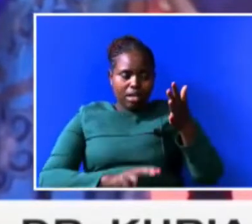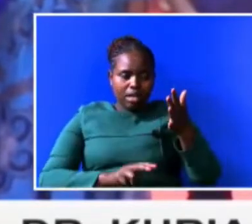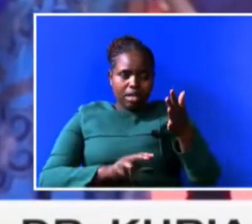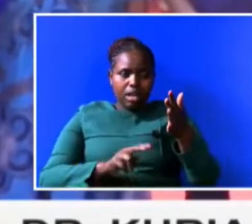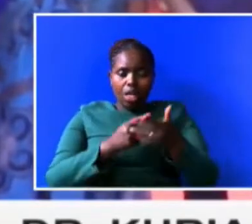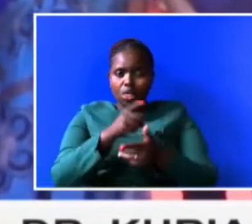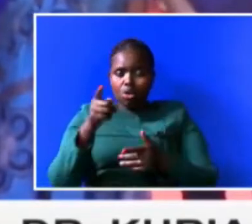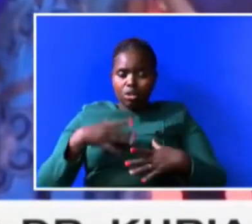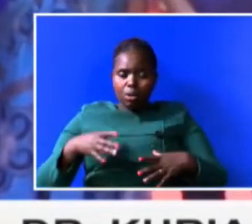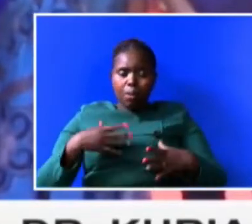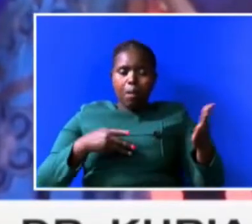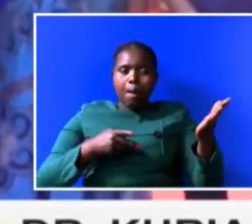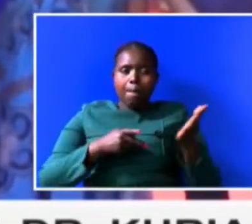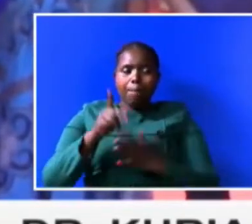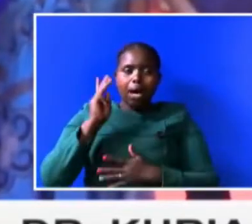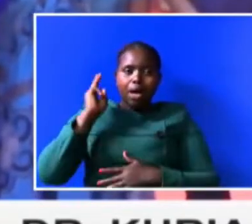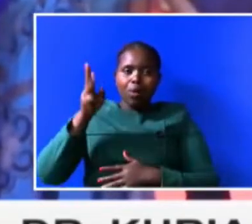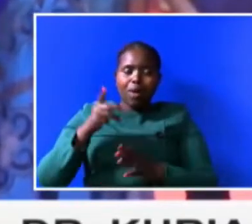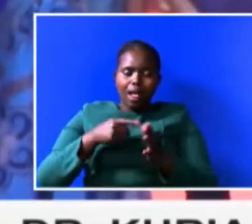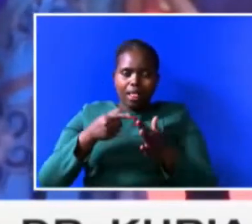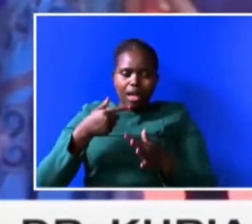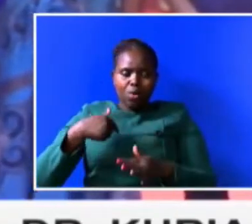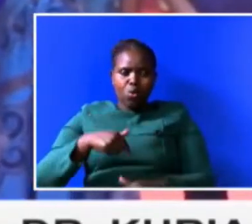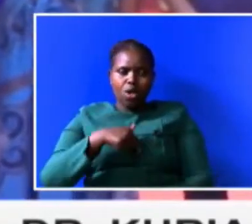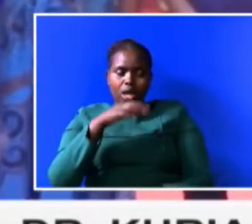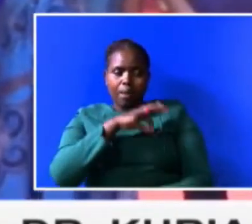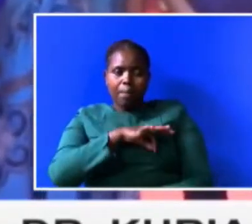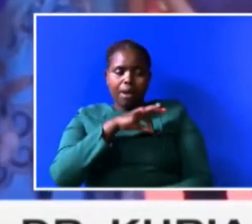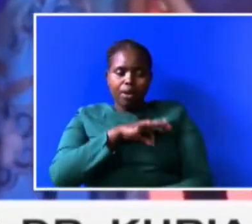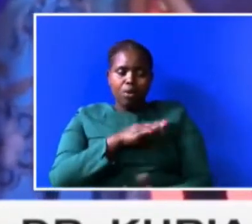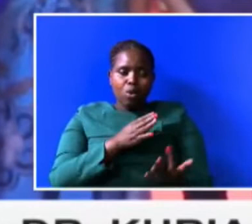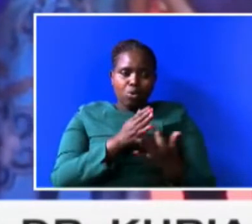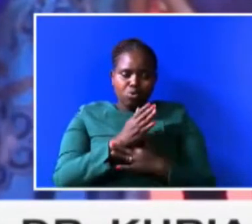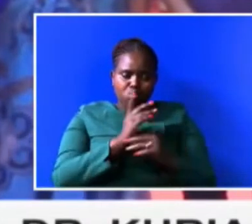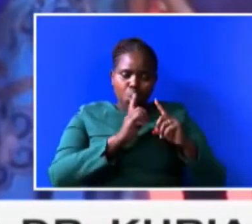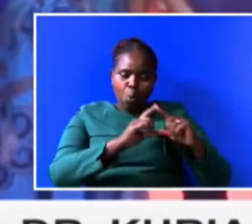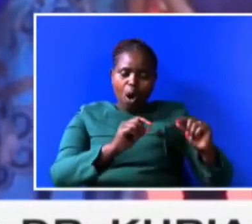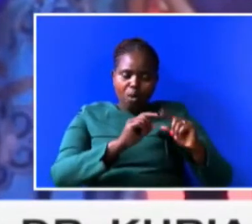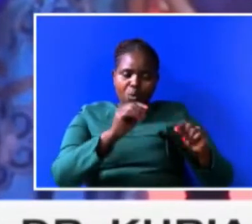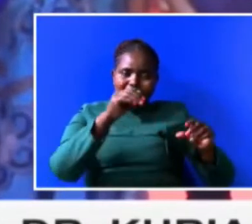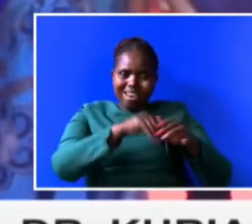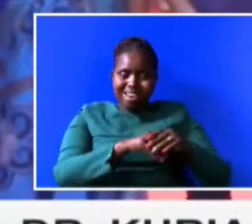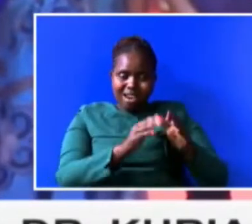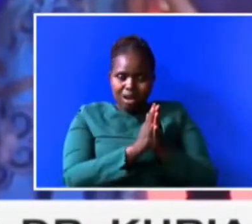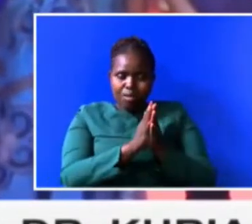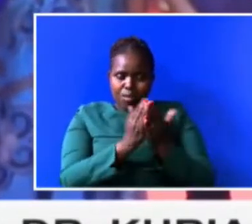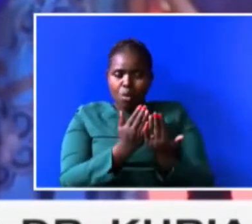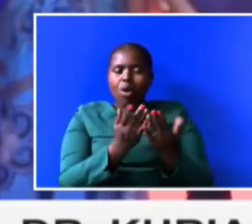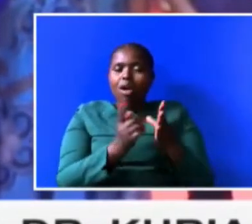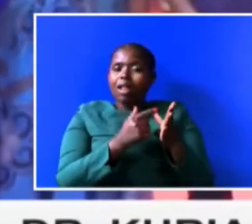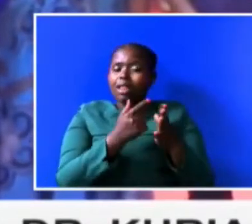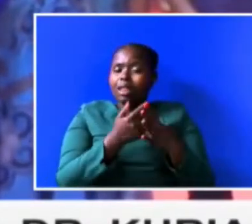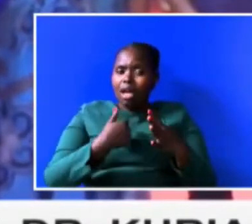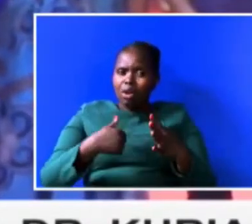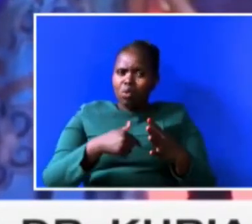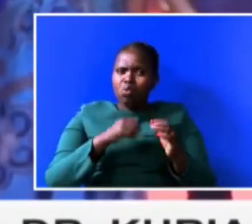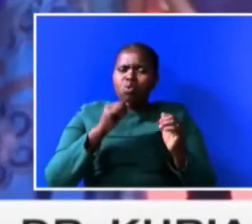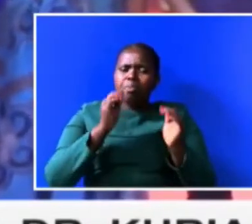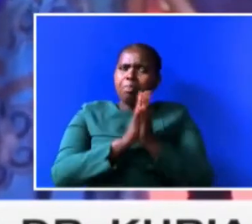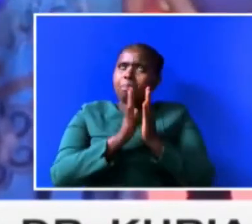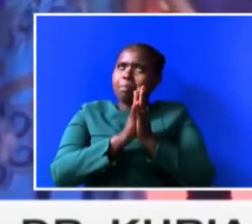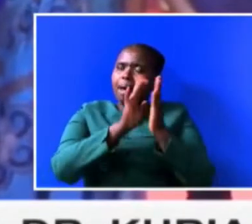tutanunua na tuweze kufaidika kwa maandishi yale ambayo yako hapa. Na tuweza kutukuza